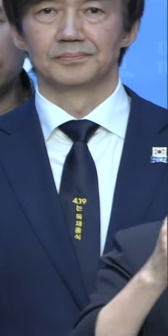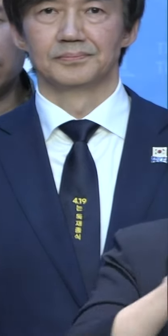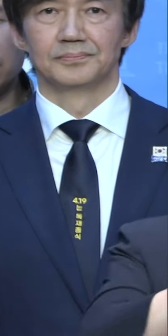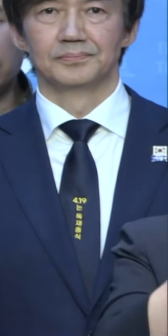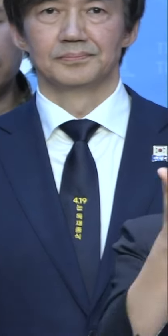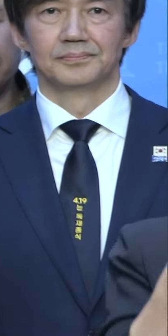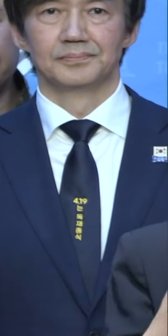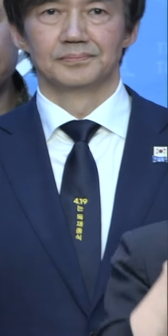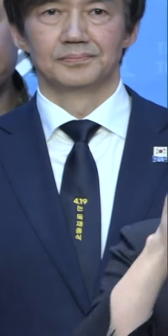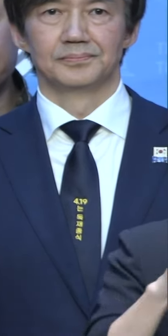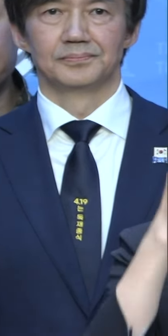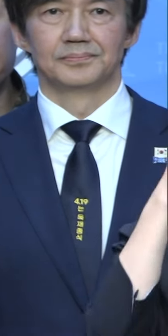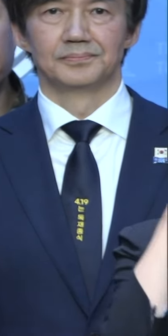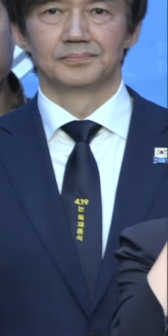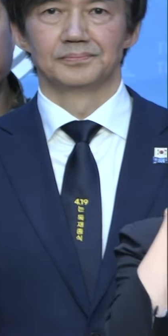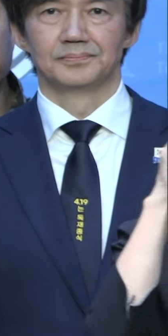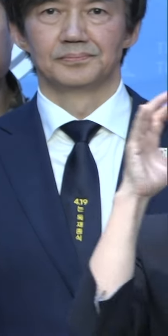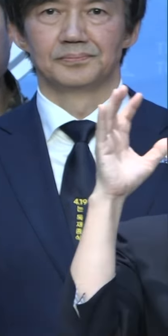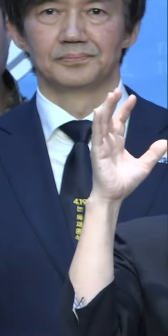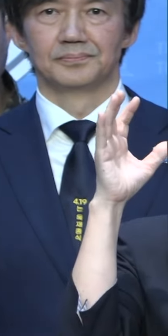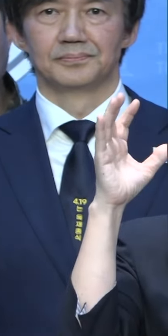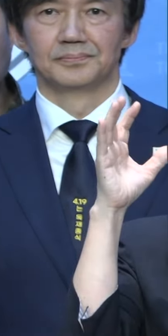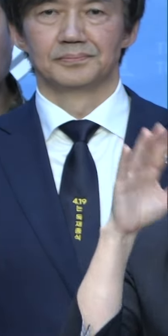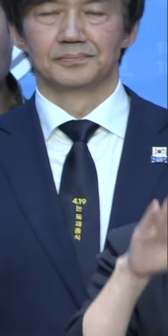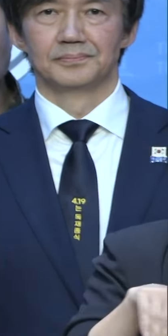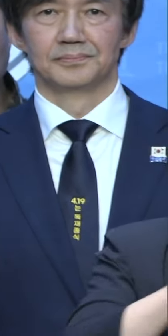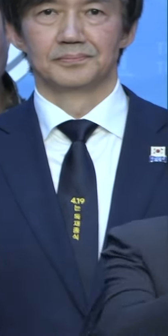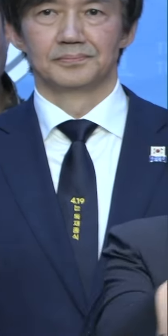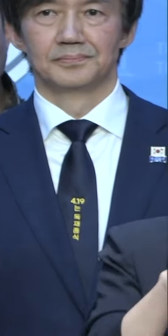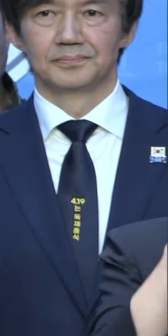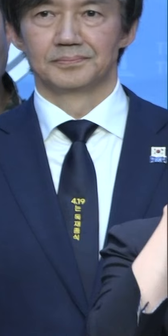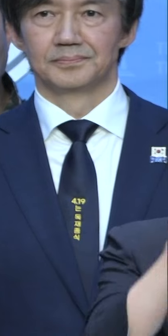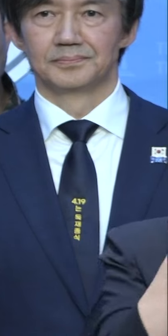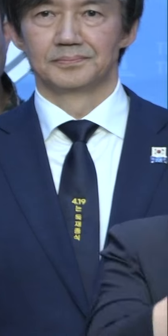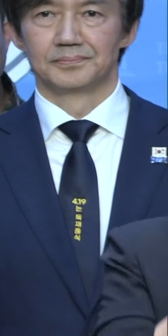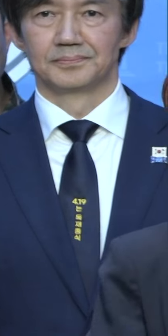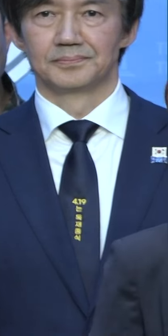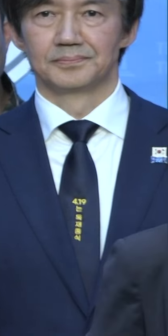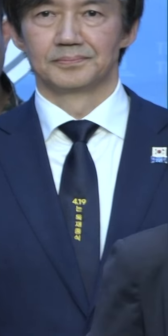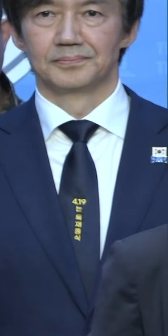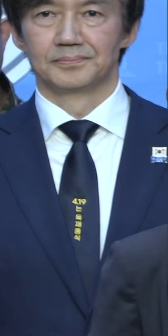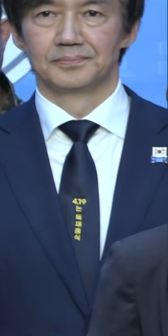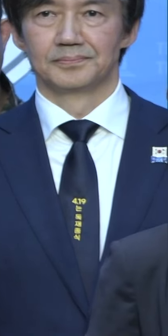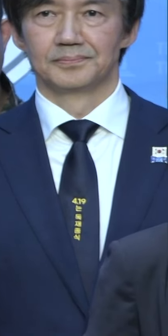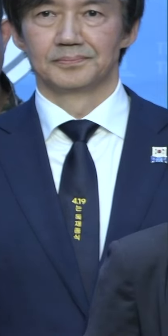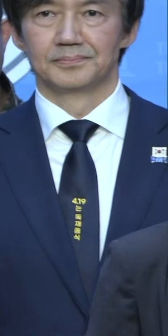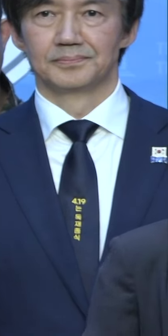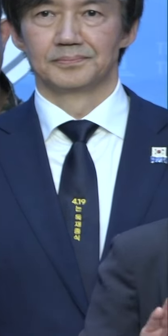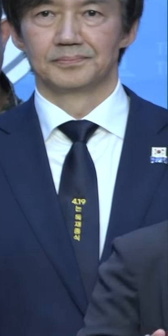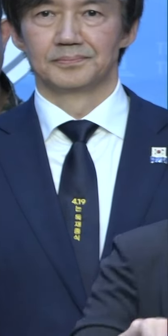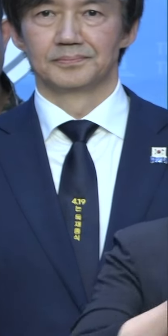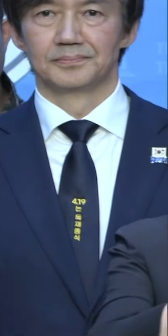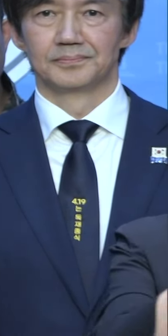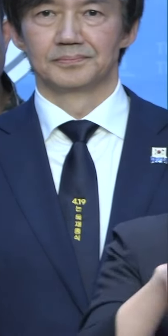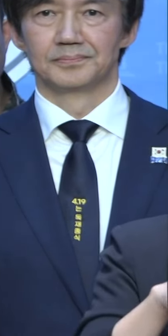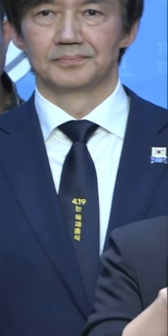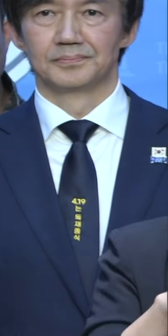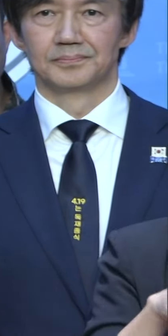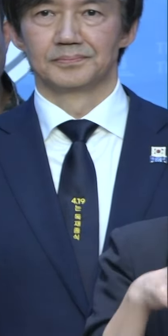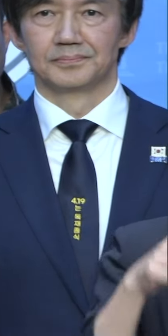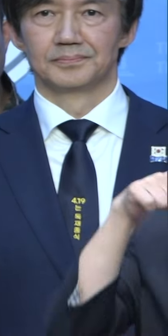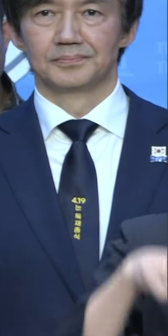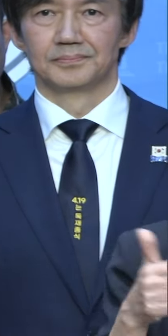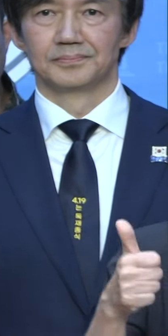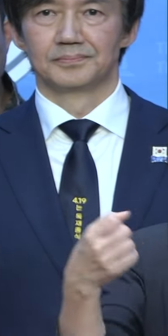사랑받던 모습을 한번 상기하면서이 사안을 해주셨 하는 생입니다 지금 이사는 방금전 조국